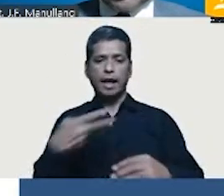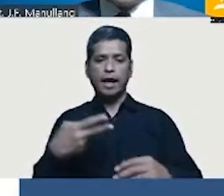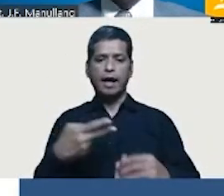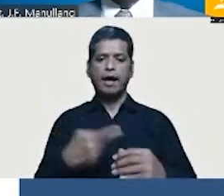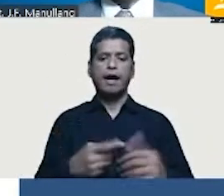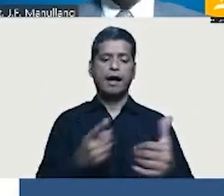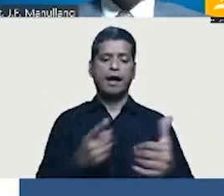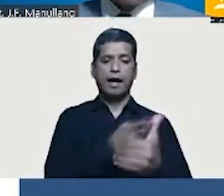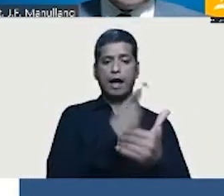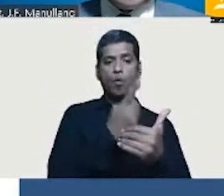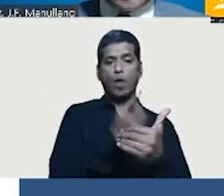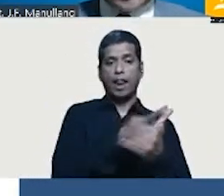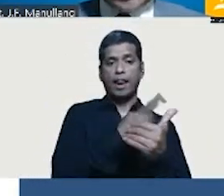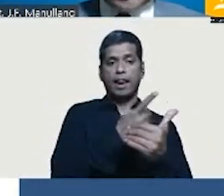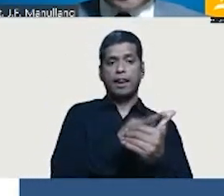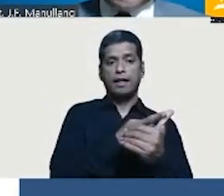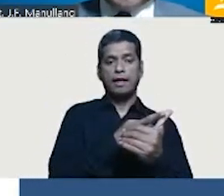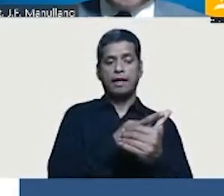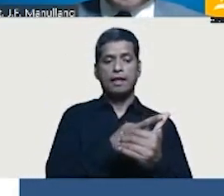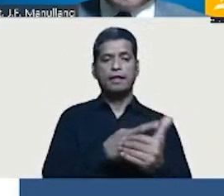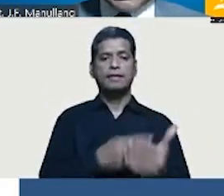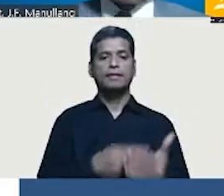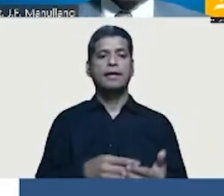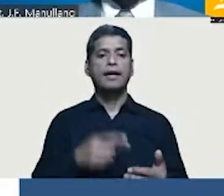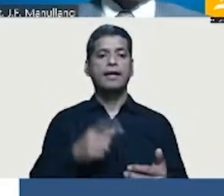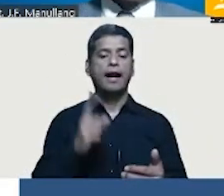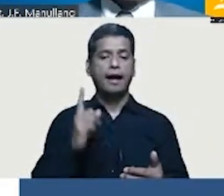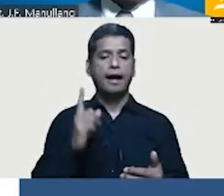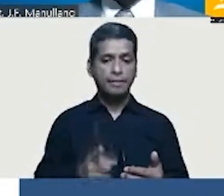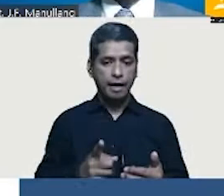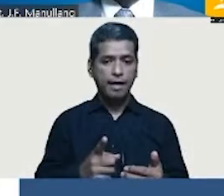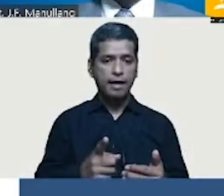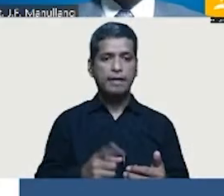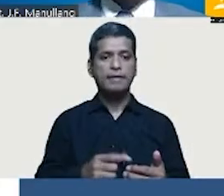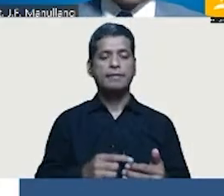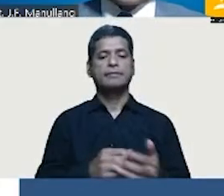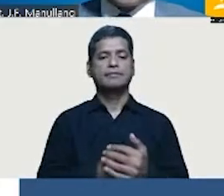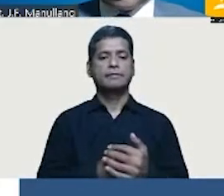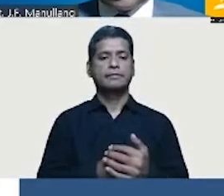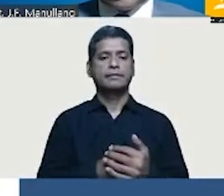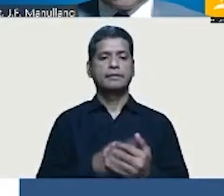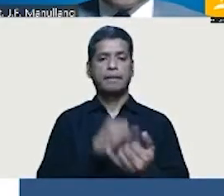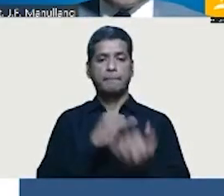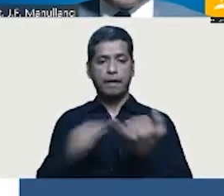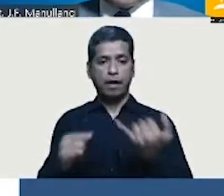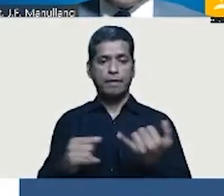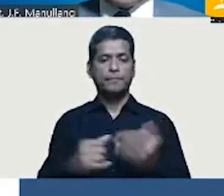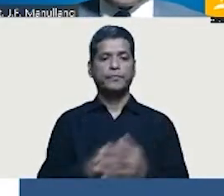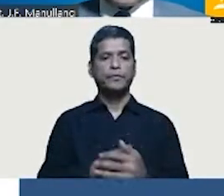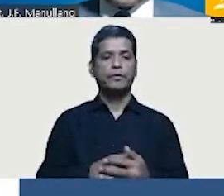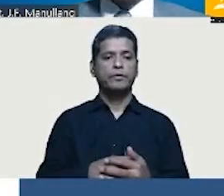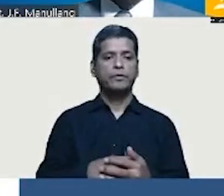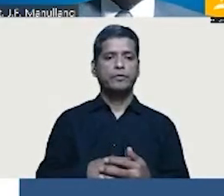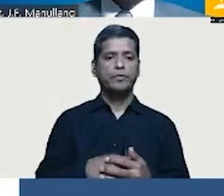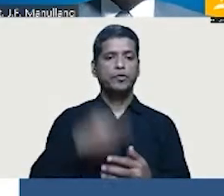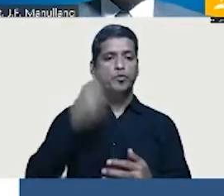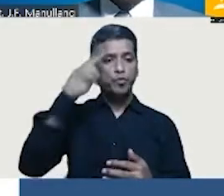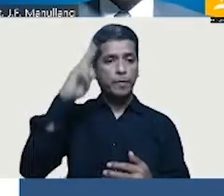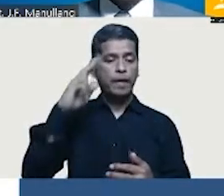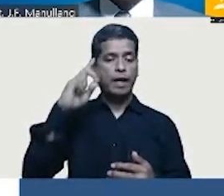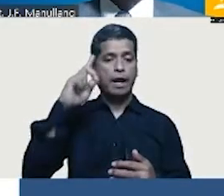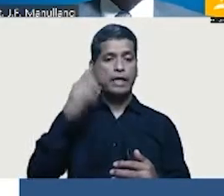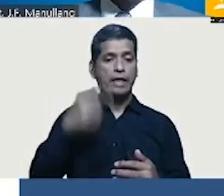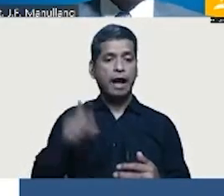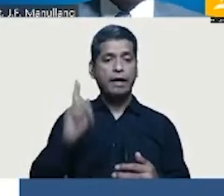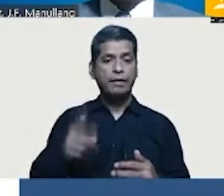dan yang sudah ada dan yang akan datang yang maha kuasa kita perhatikan disini